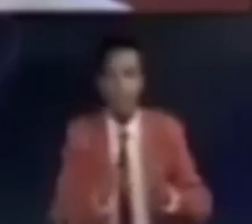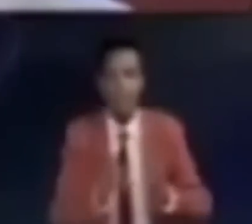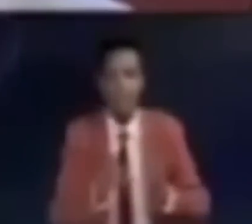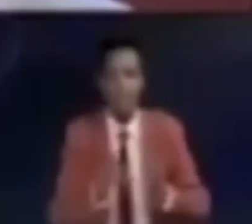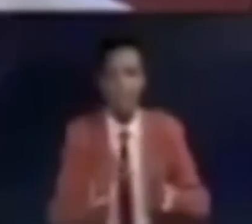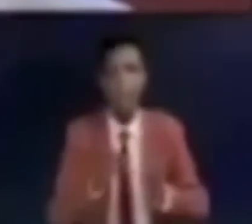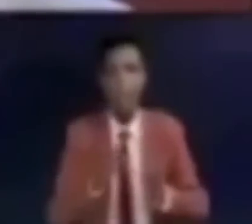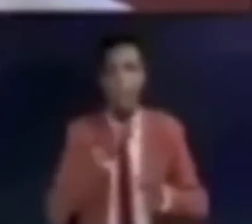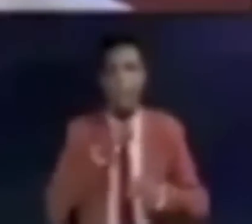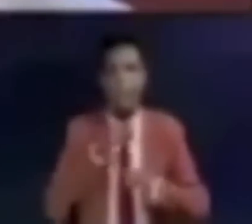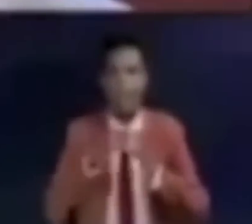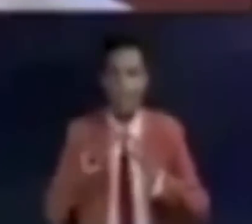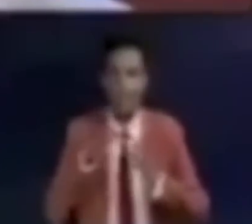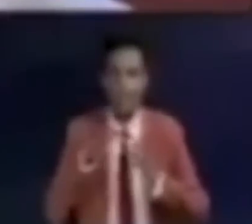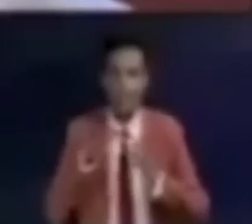ሰላምና